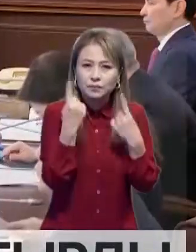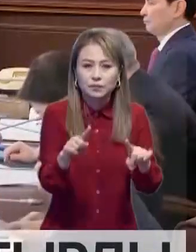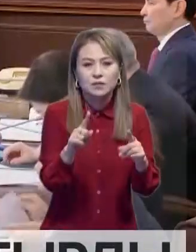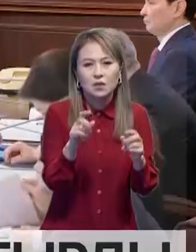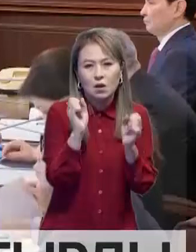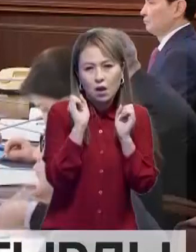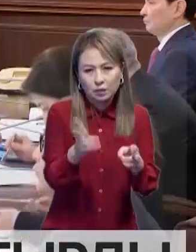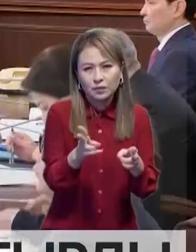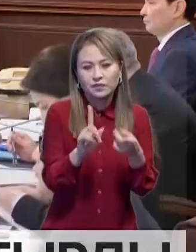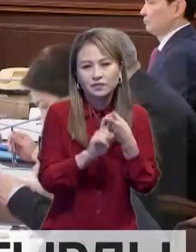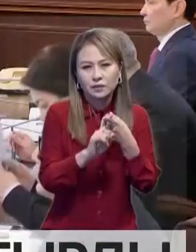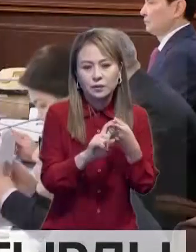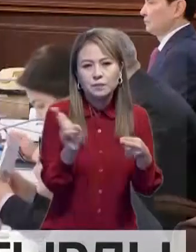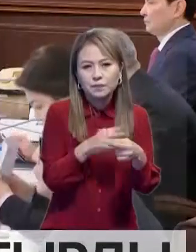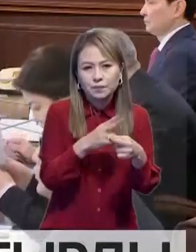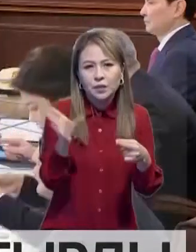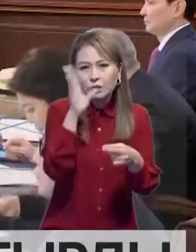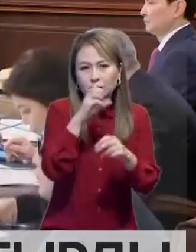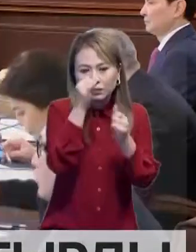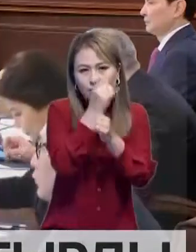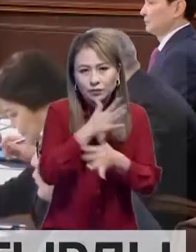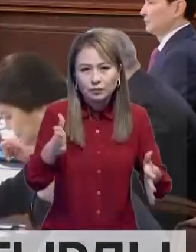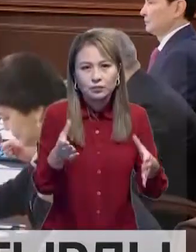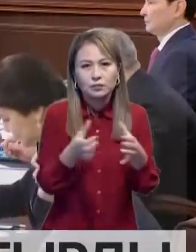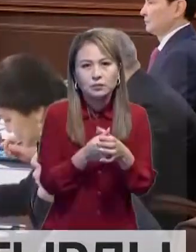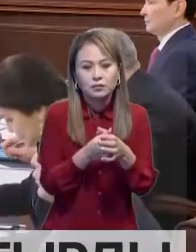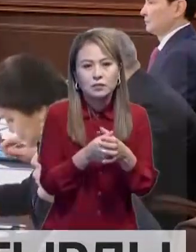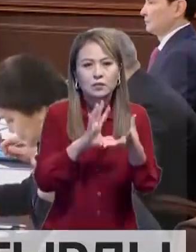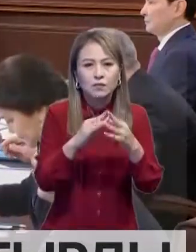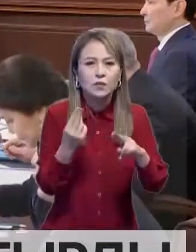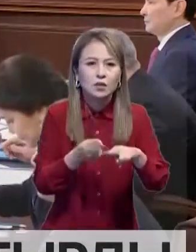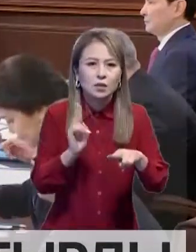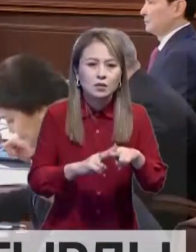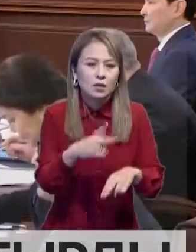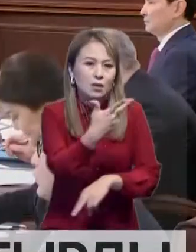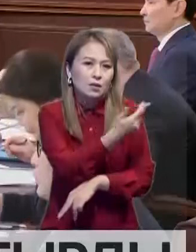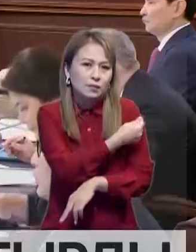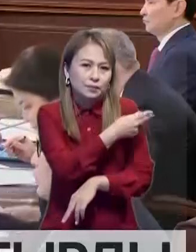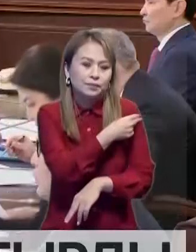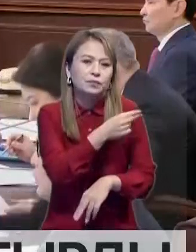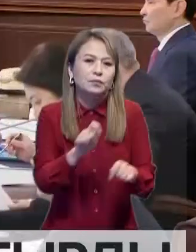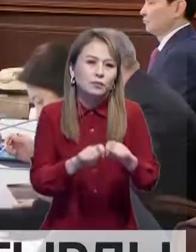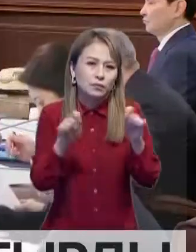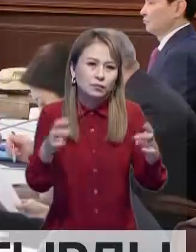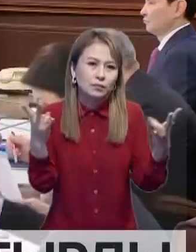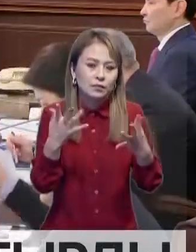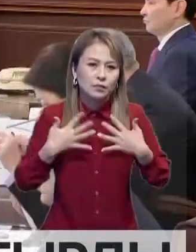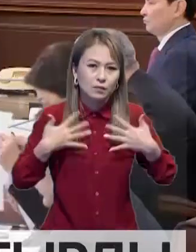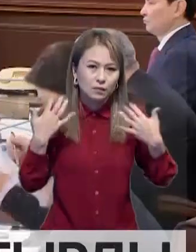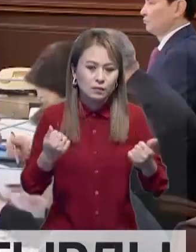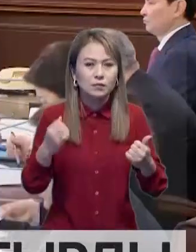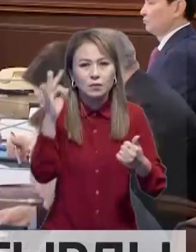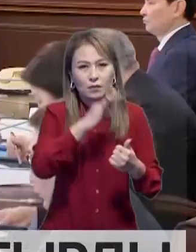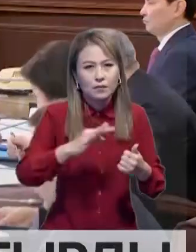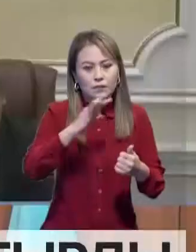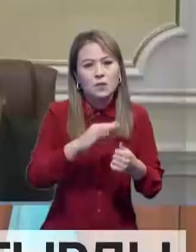қауіпті вируспен басқаша күресу мүмкін емес. Сондықтан екпе алуды күшейту қажет. Денсаулық сақтау министрлігі